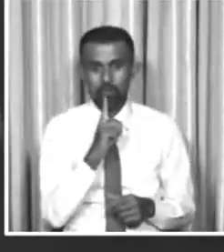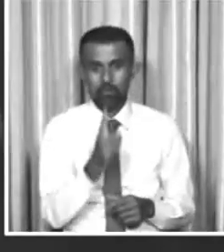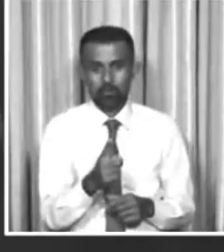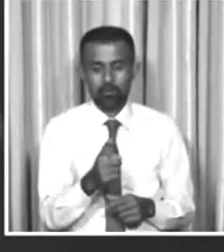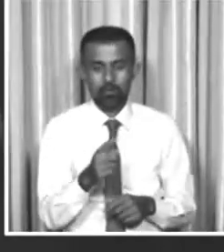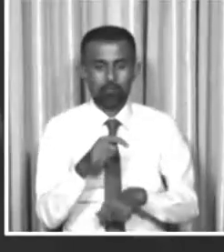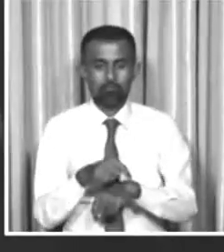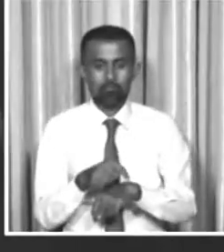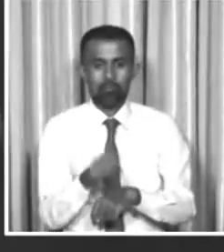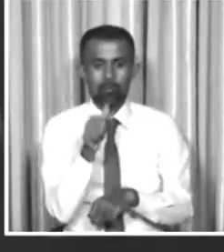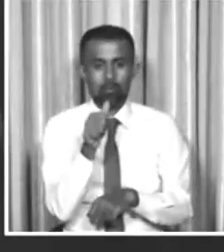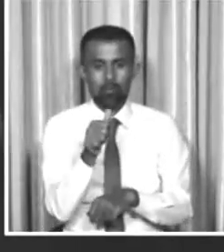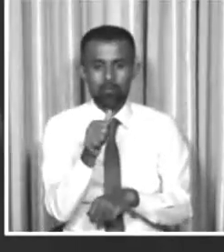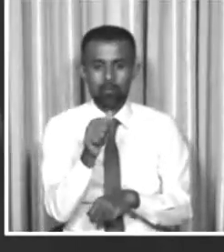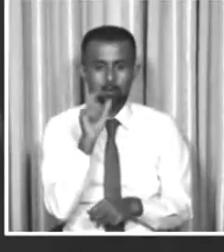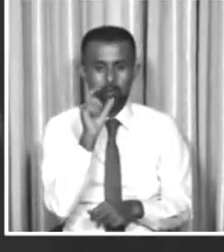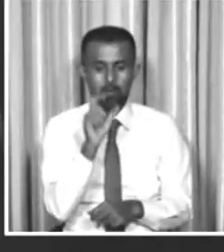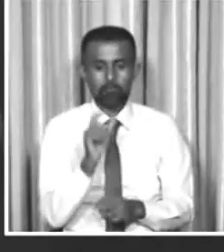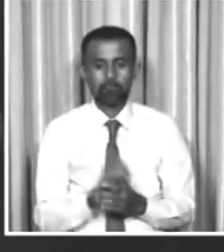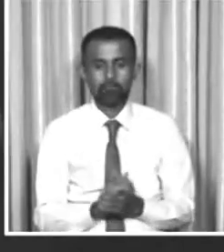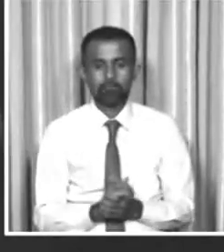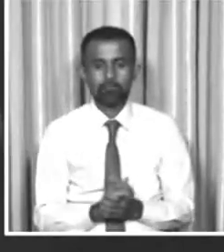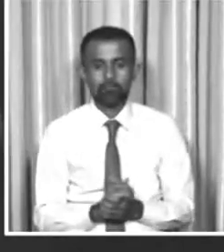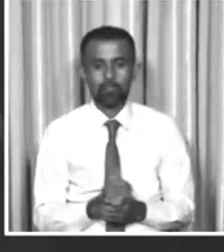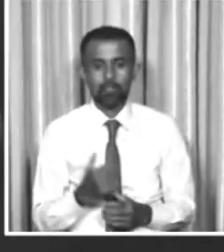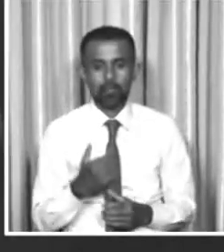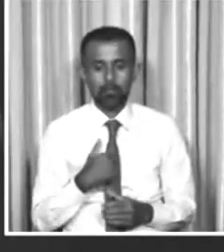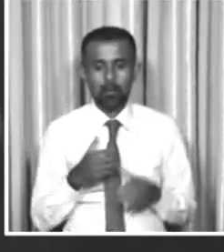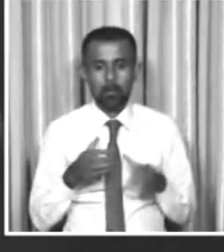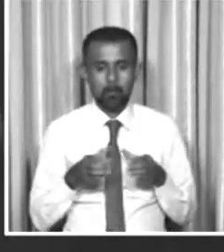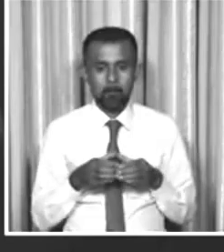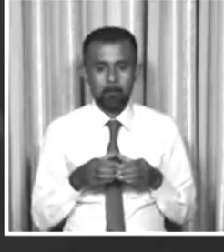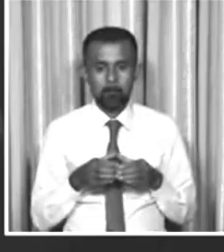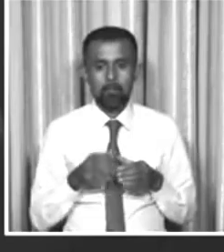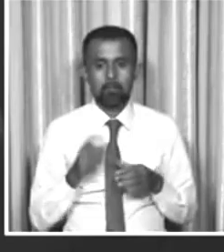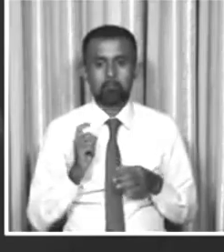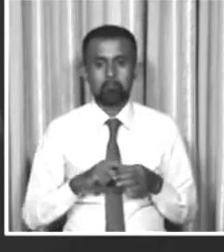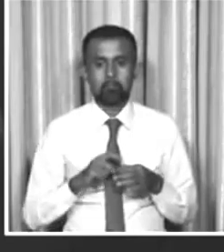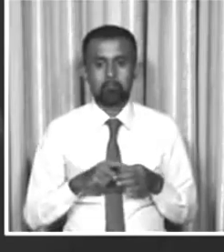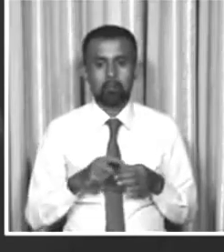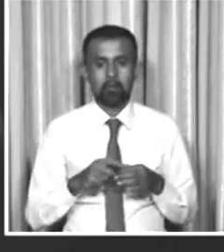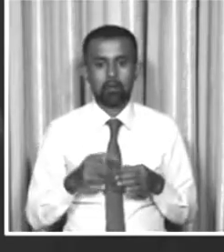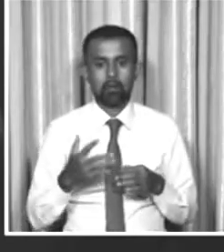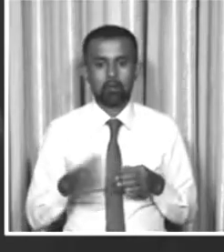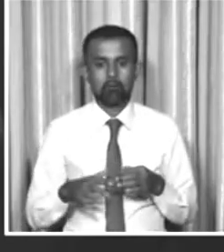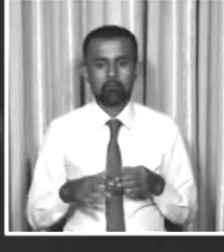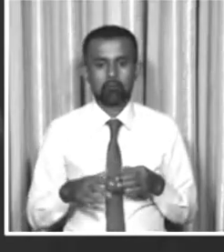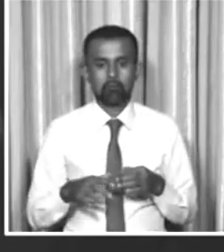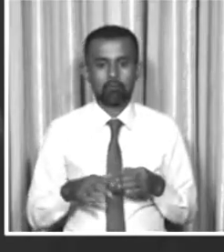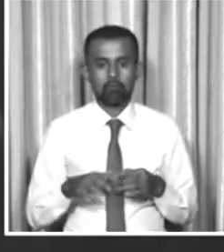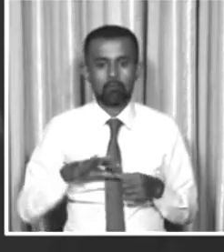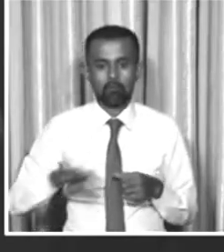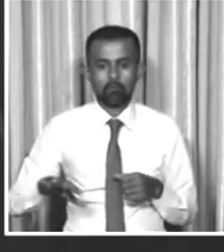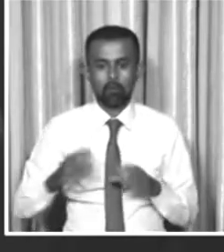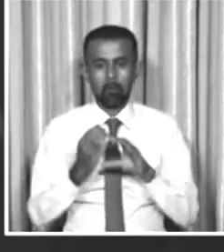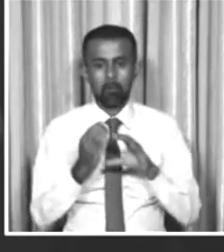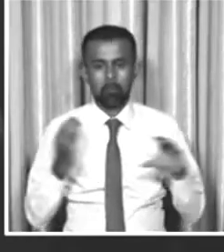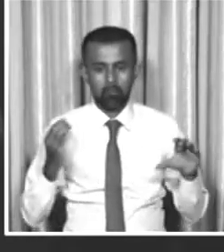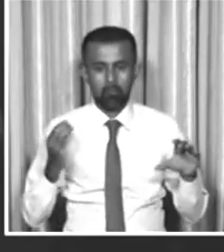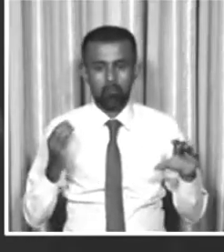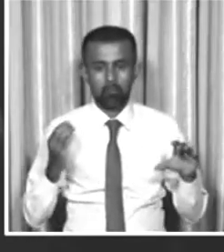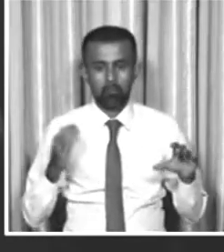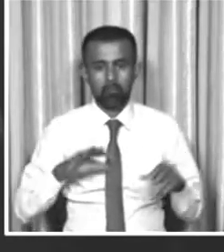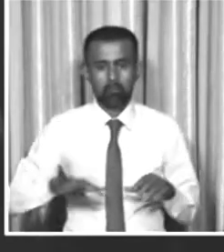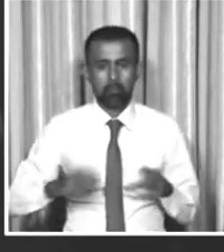දැන් කාලය හොඳ වෙනකොට දැන් බලන්න දැන් අපේ ප්‍රපක්ෂණ ලොකු ප්‍රශ්නයක් කළා තිබිච්ච ගලි බවුසරයක් හිටියා. දැන් ඒ